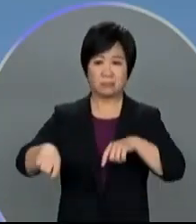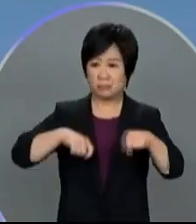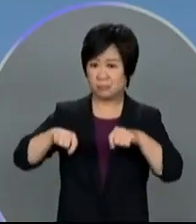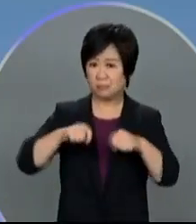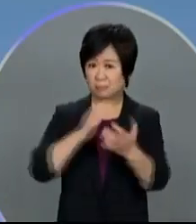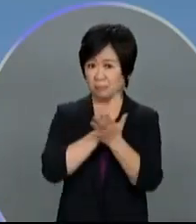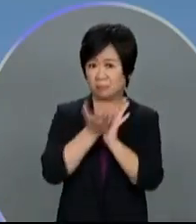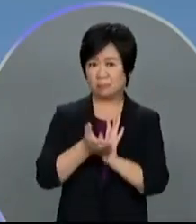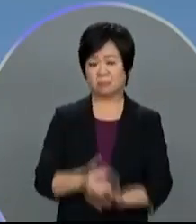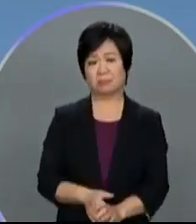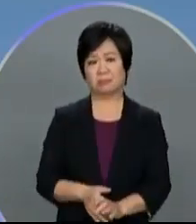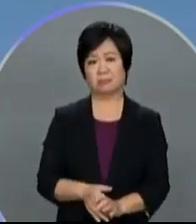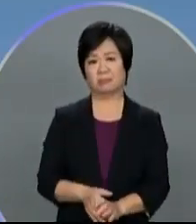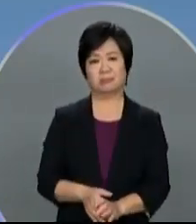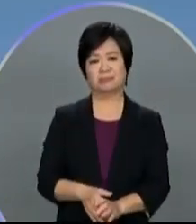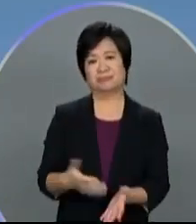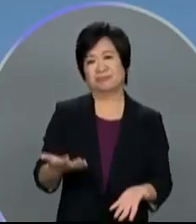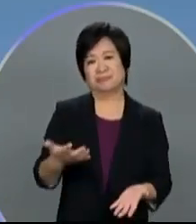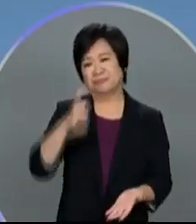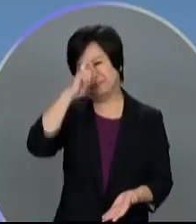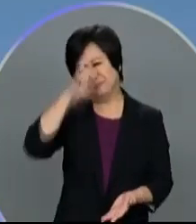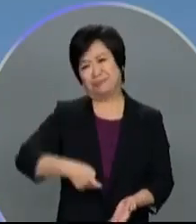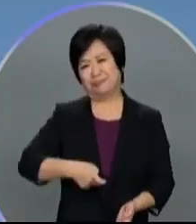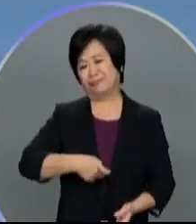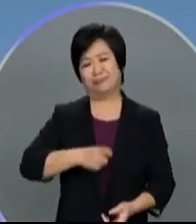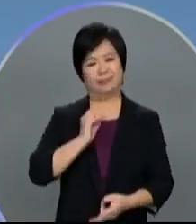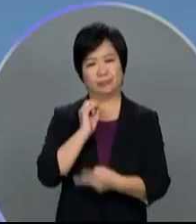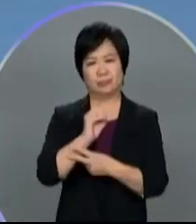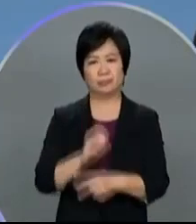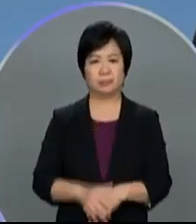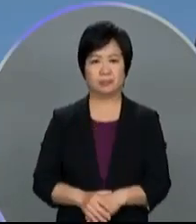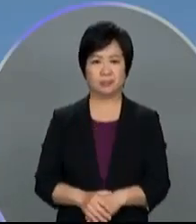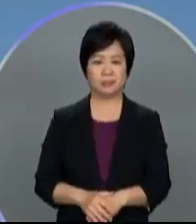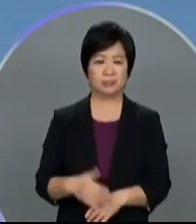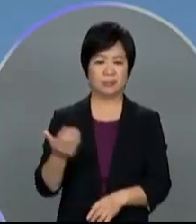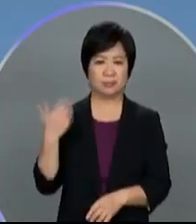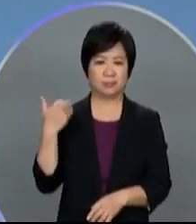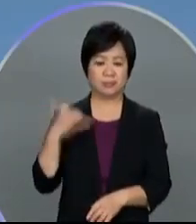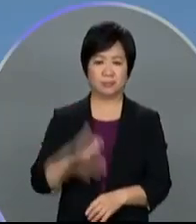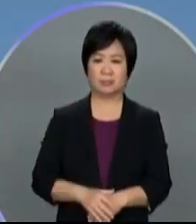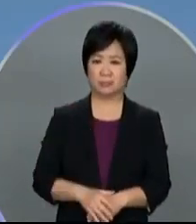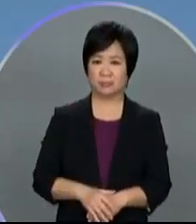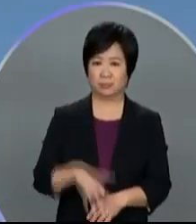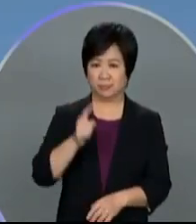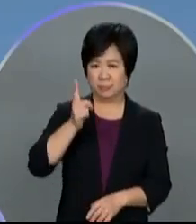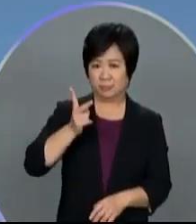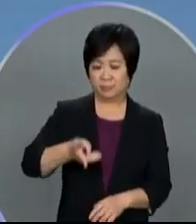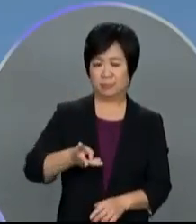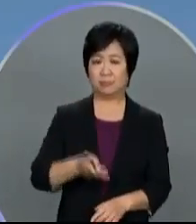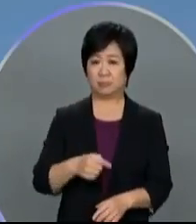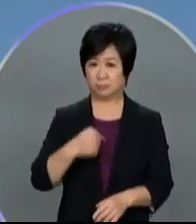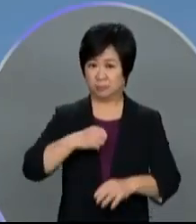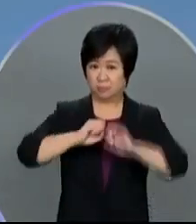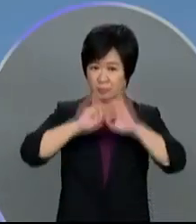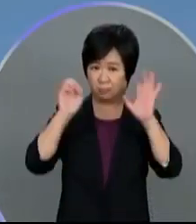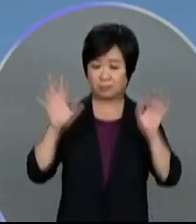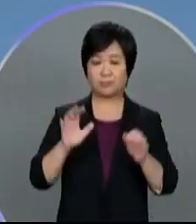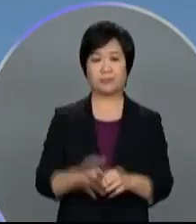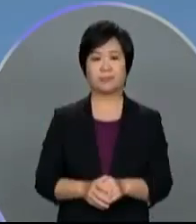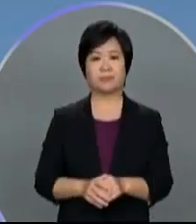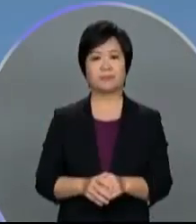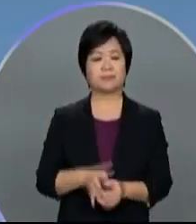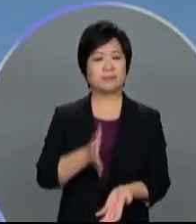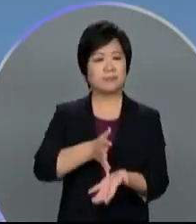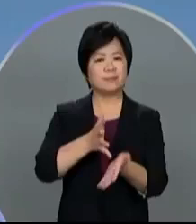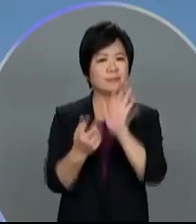见，已经是不抱任何希望了。前3场的政见下来，我向全体的国人同胞分别阐